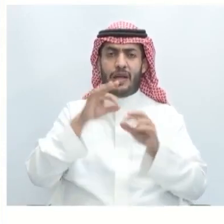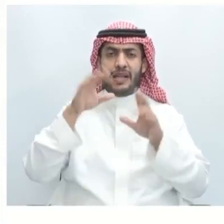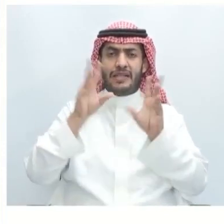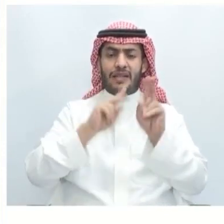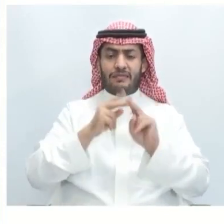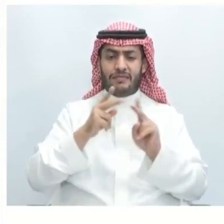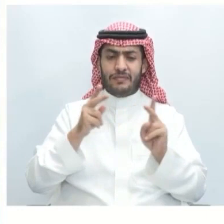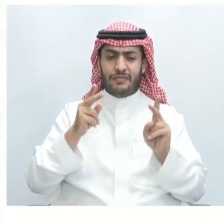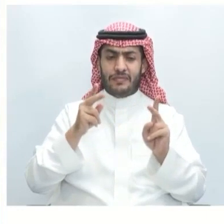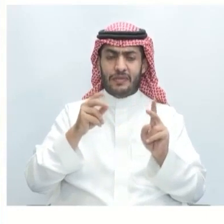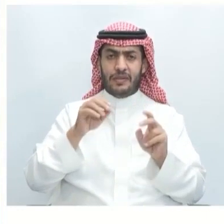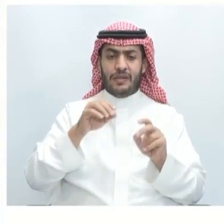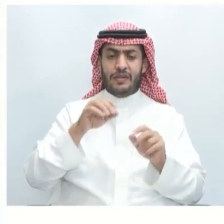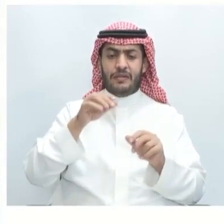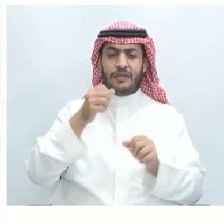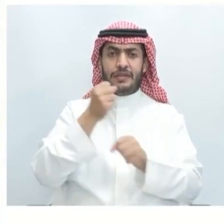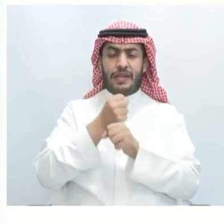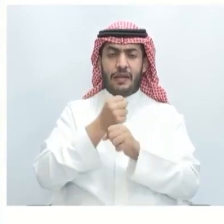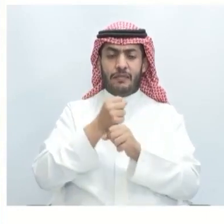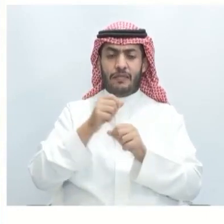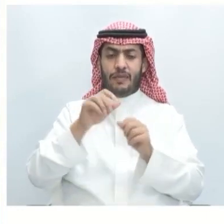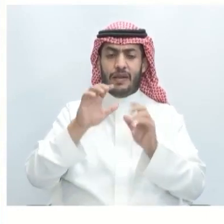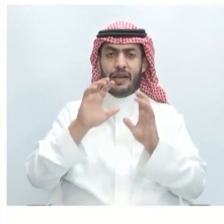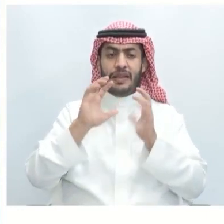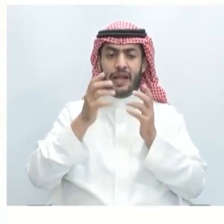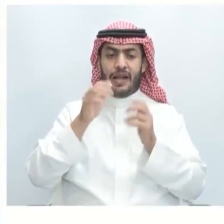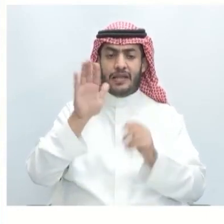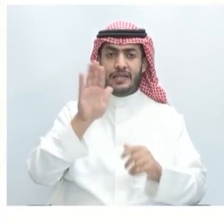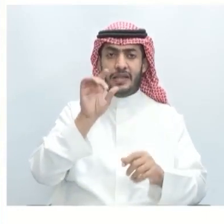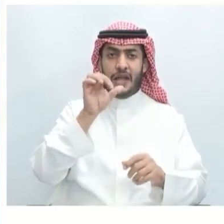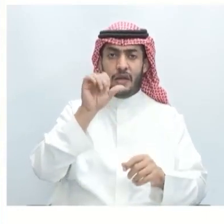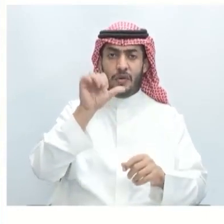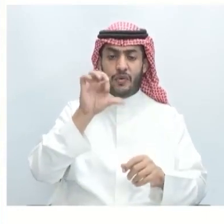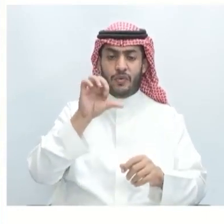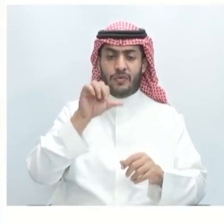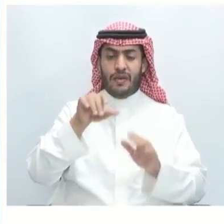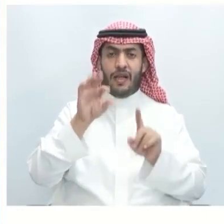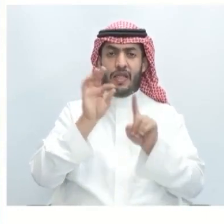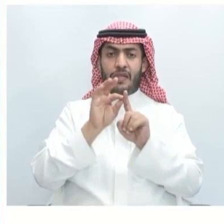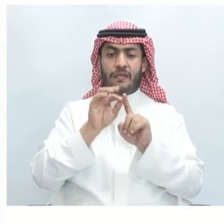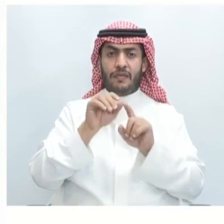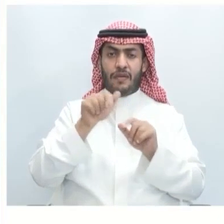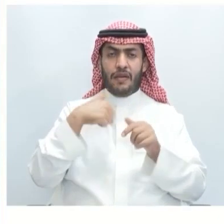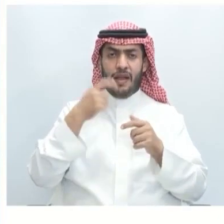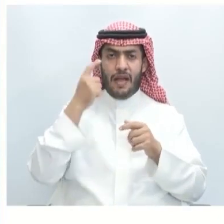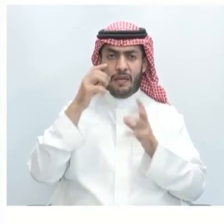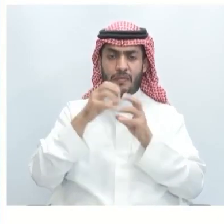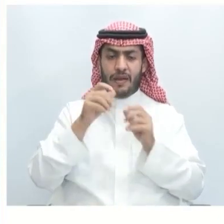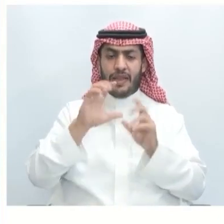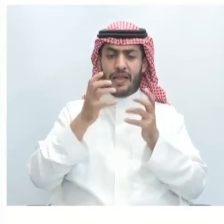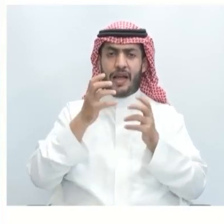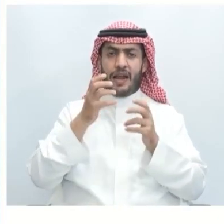حديثنا عن استخدام اداه اداره السيناريو اهدافنا في هذا الدرس ان نتعرف على